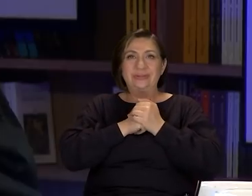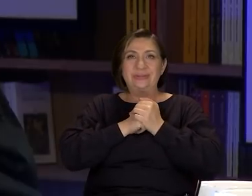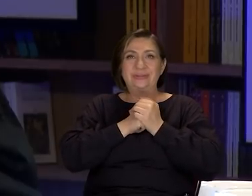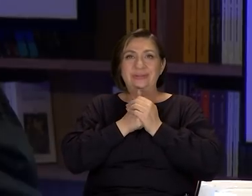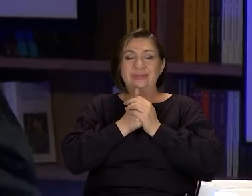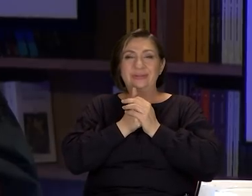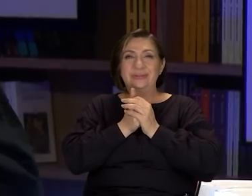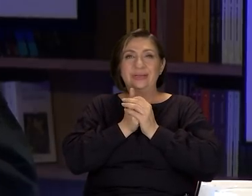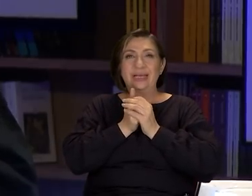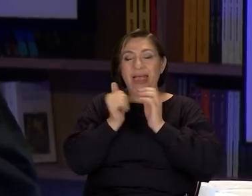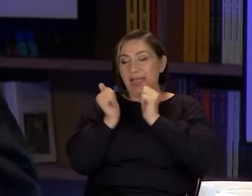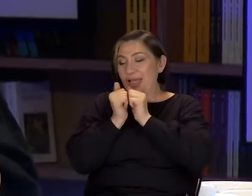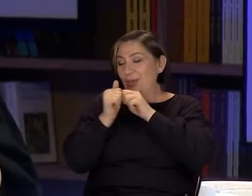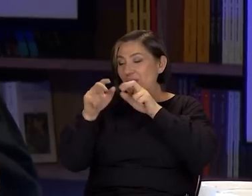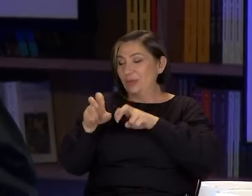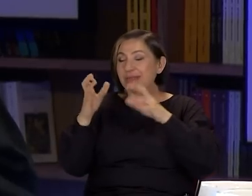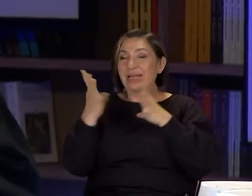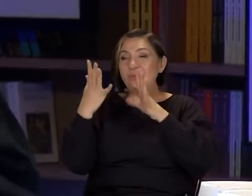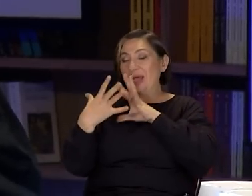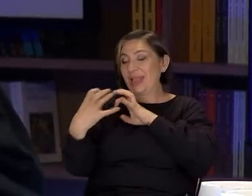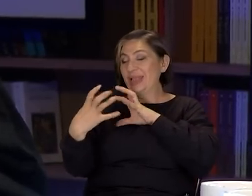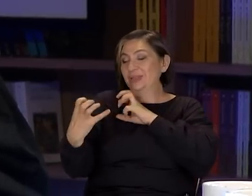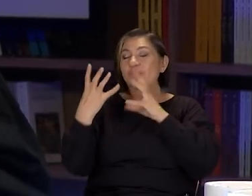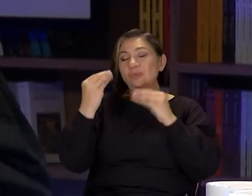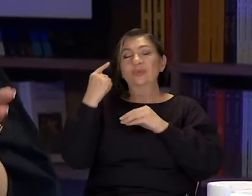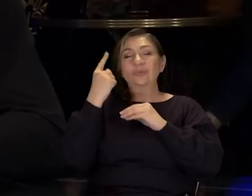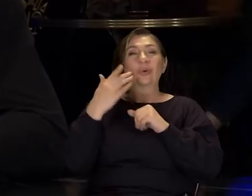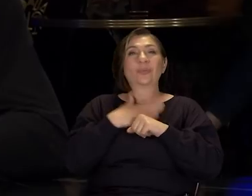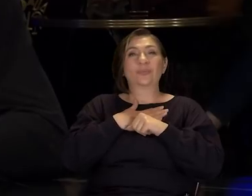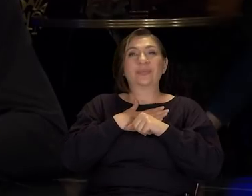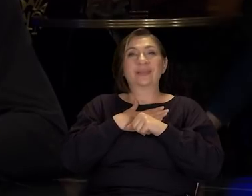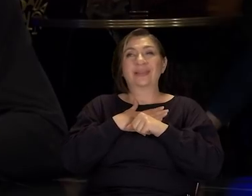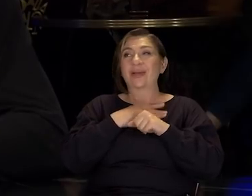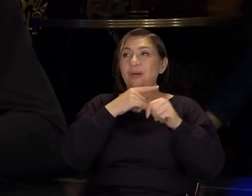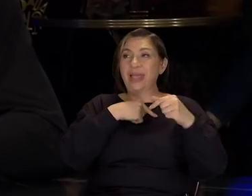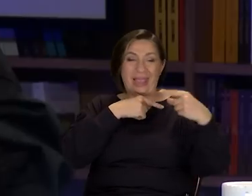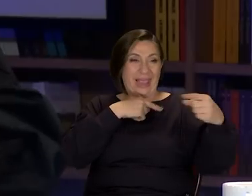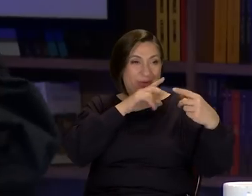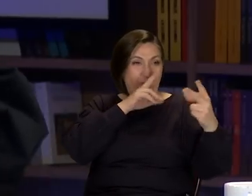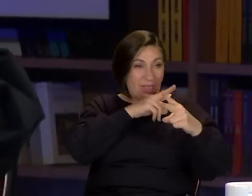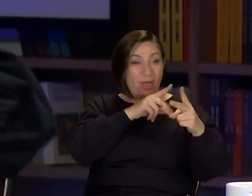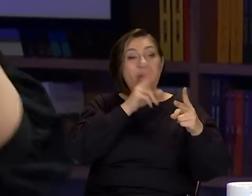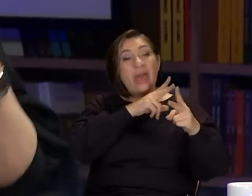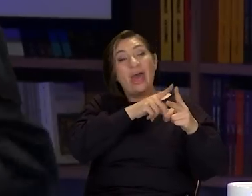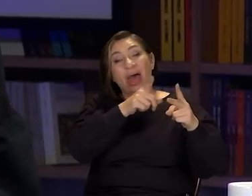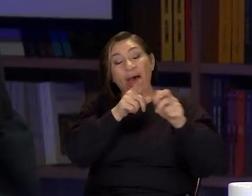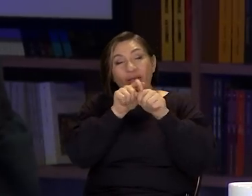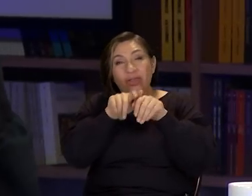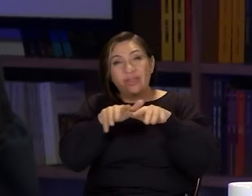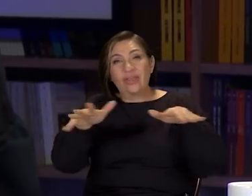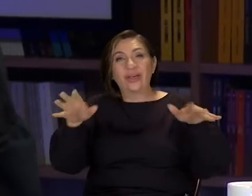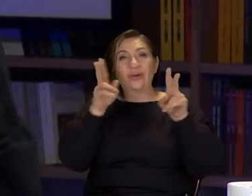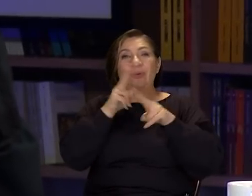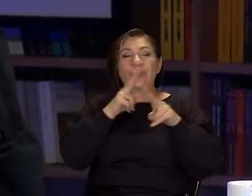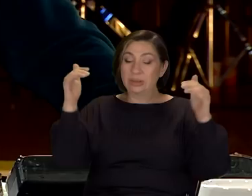Eğleniyor. Bence yani yan yana oturduklarında daha çok etkileşim olduğunu düşünüyorum. Onların enerjisi de yanındaki bize çok gülünce o da gülüyor. O gülünce daha fazla bir